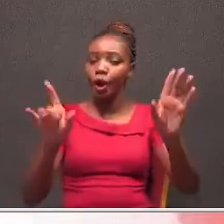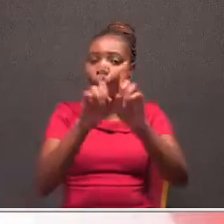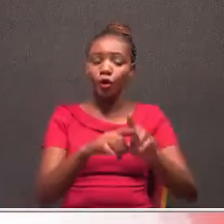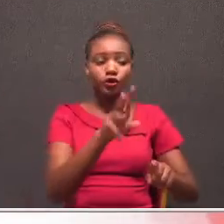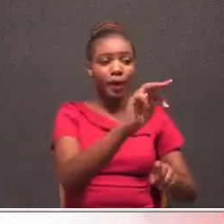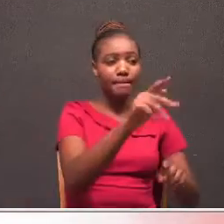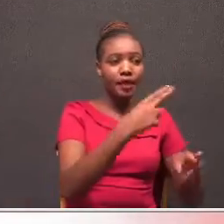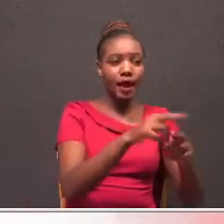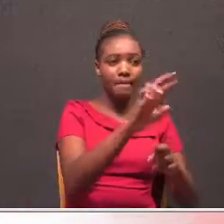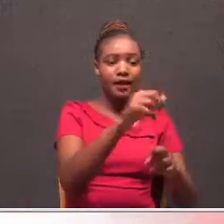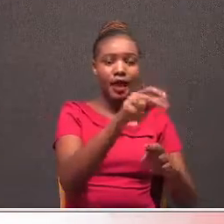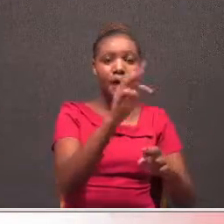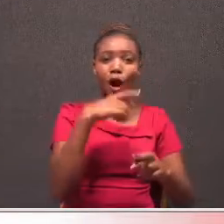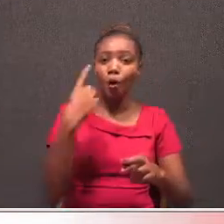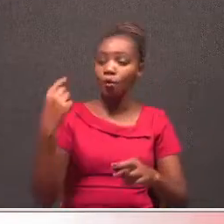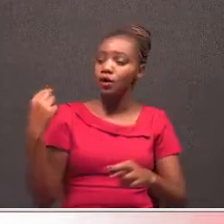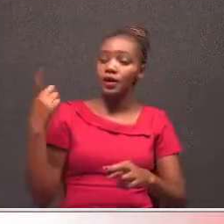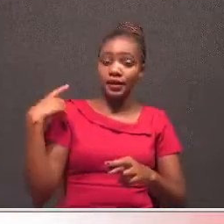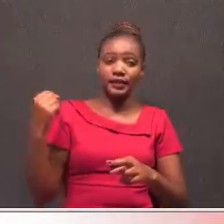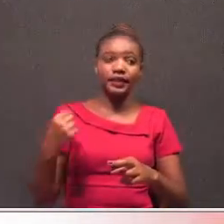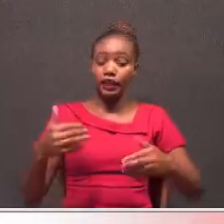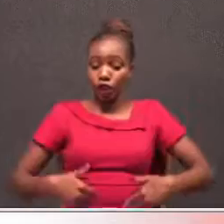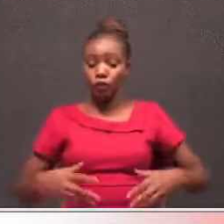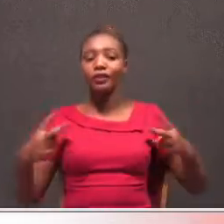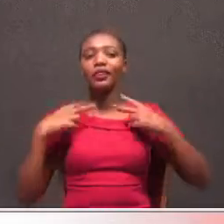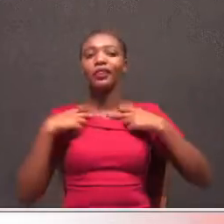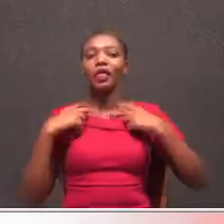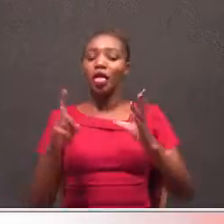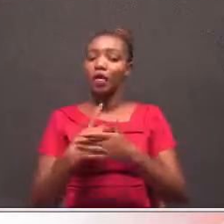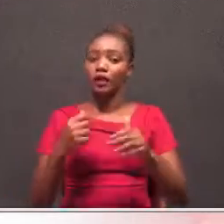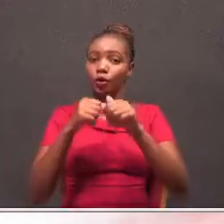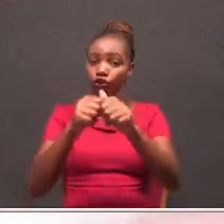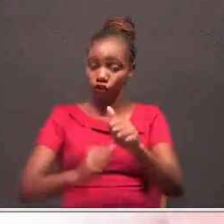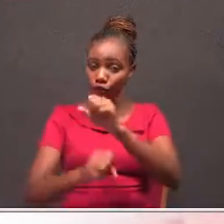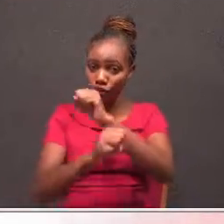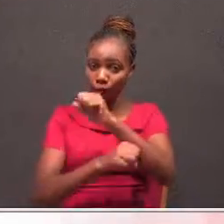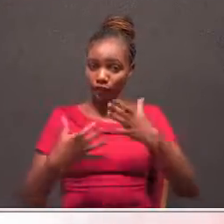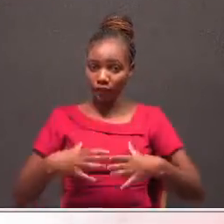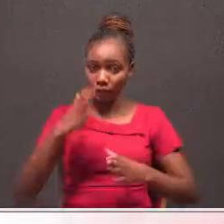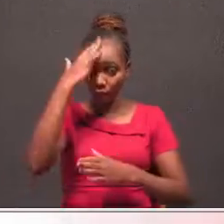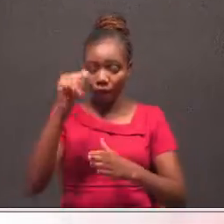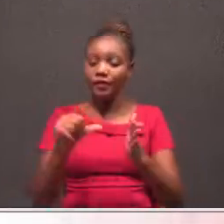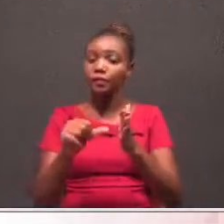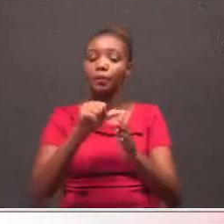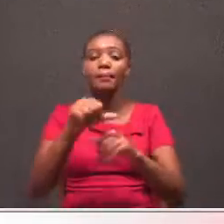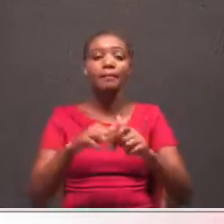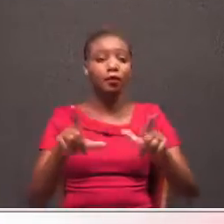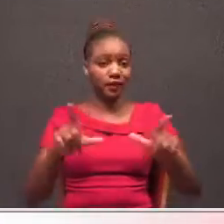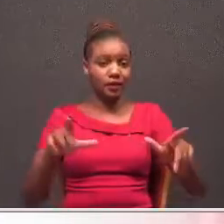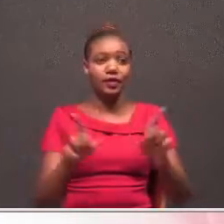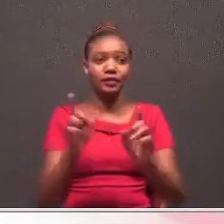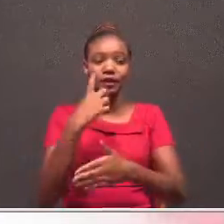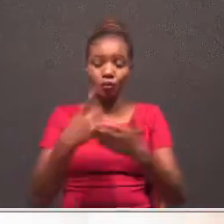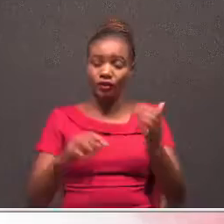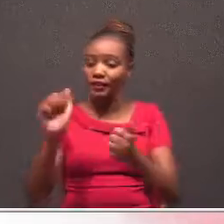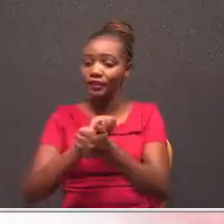Jaldesa, ambaye awali alizuiliwa na baadhi ya vijana, amewatetea wakazi wa eneo hilo kuhusiana na tatizo la ardhi, akidai kwamba